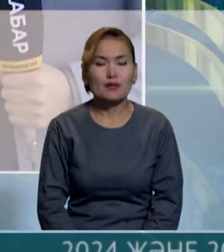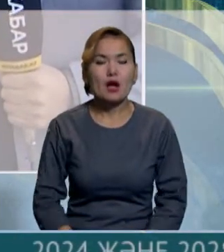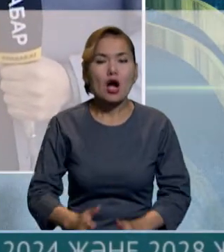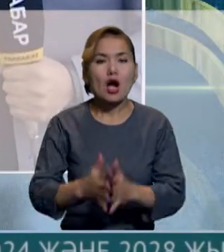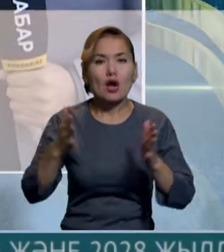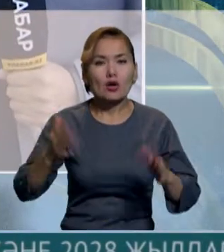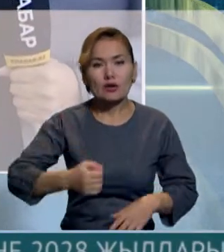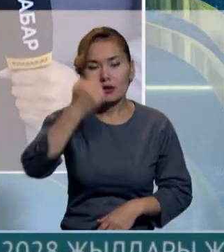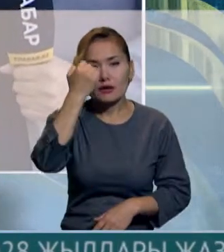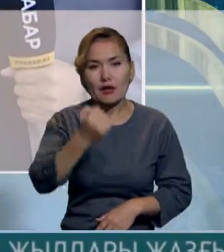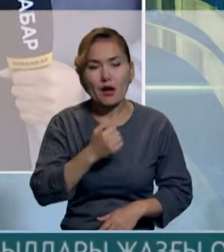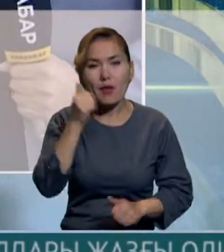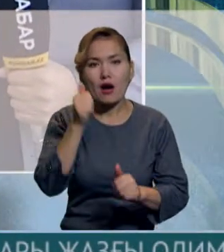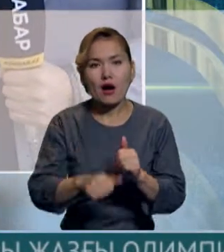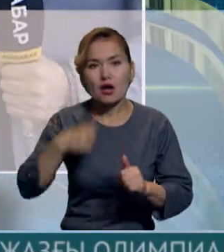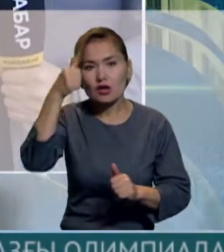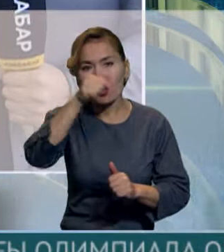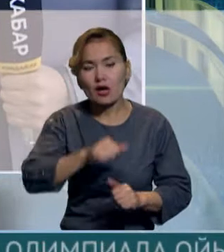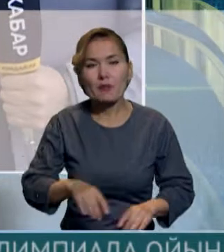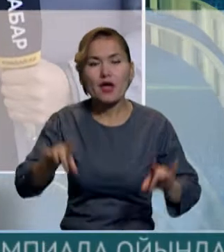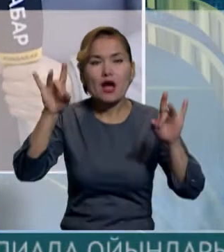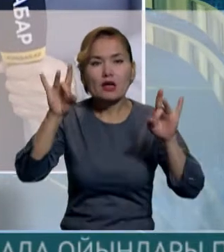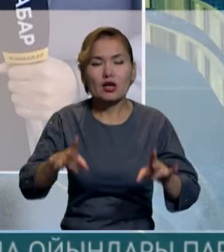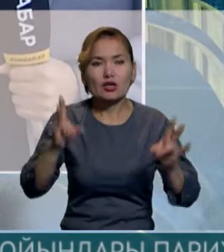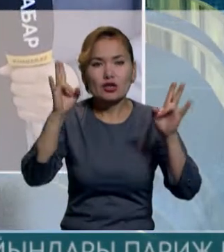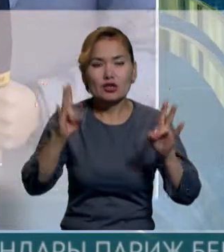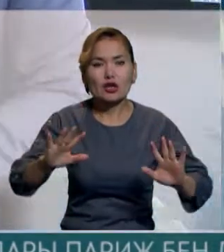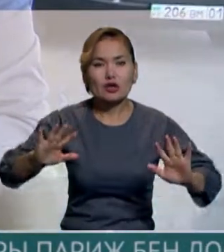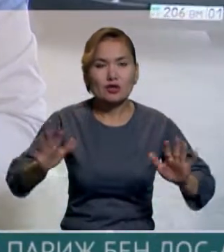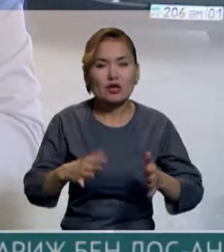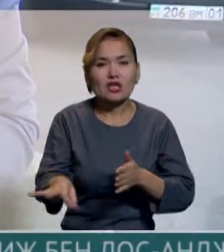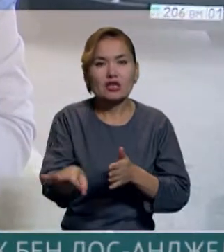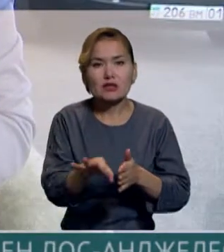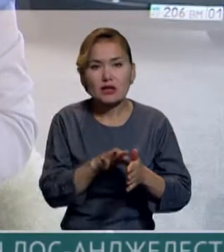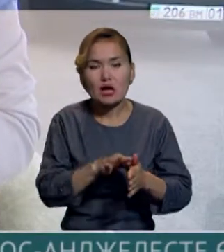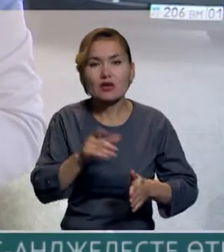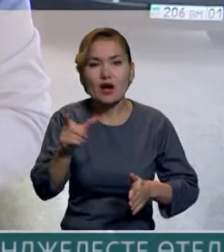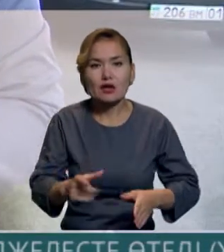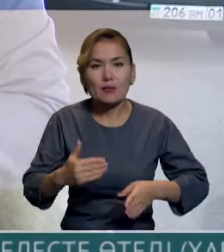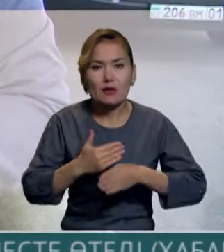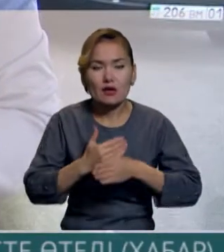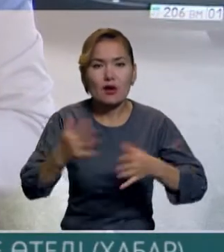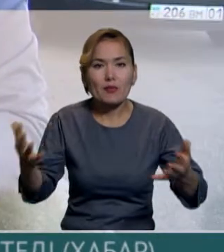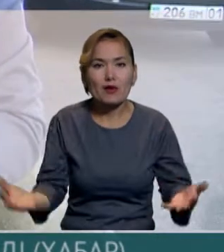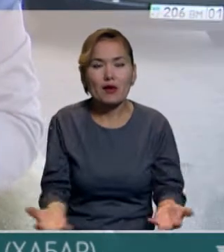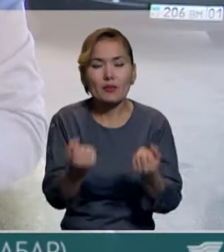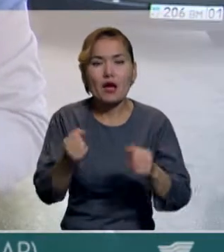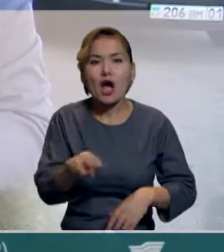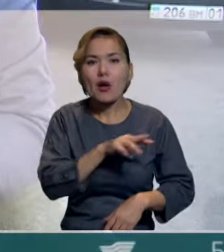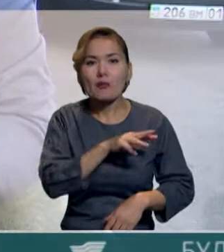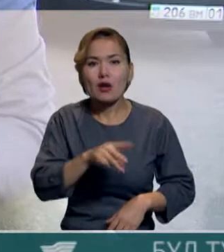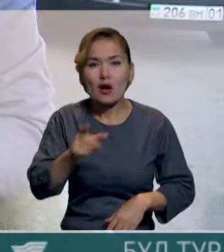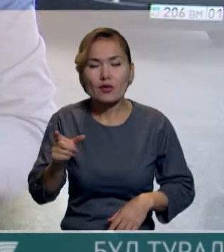Рахмет, жалпы жыл сайын осы тосын оқыс оқиғалар кезінде уақытылы дер кезінде көмек көрсетпеу салдарынан миллиондаған